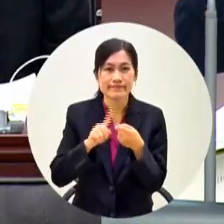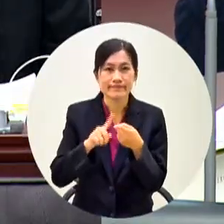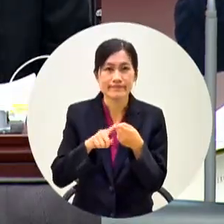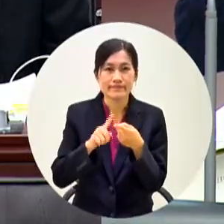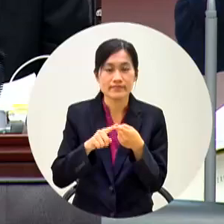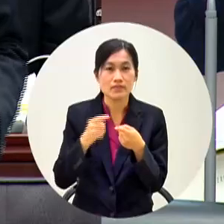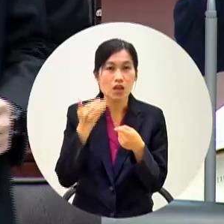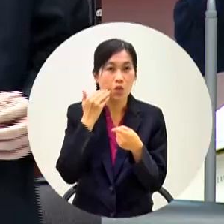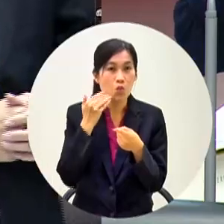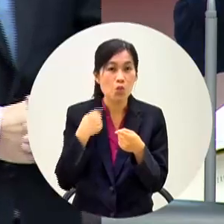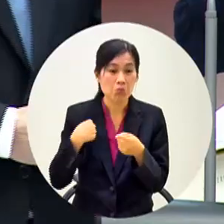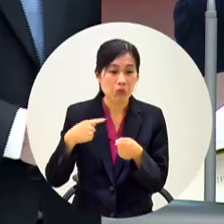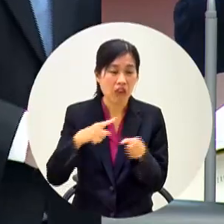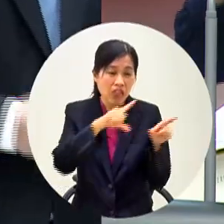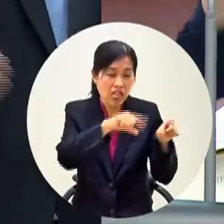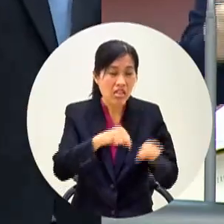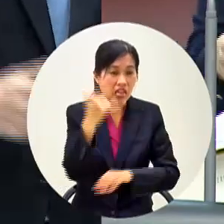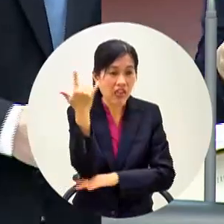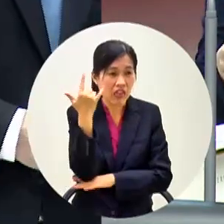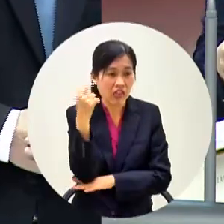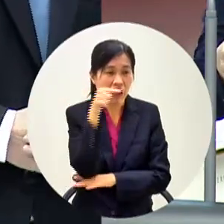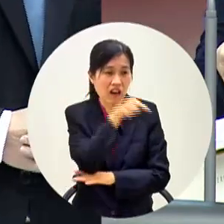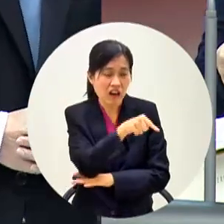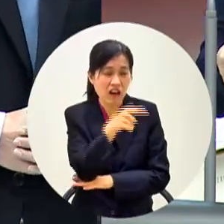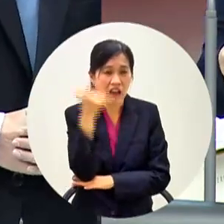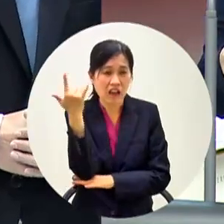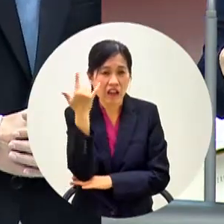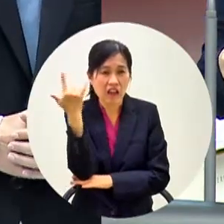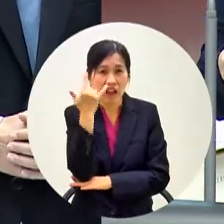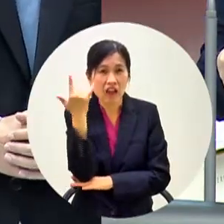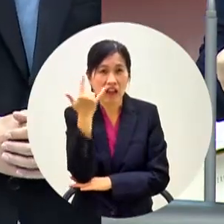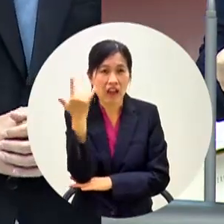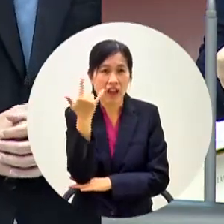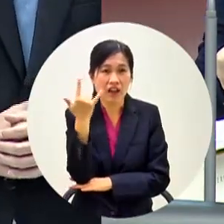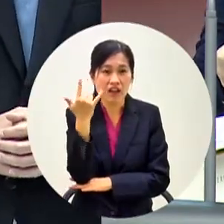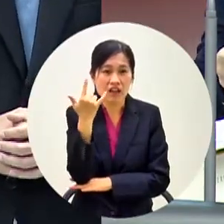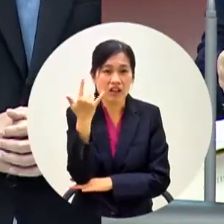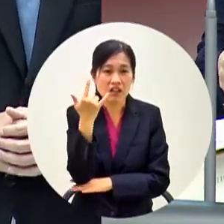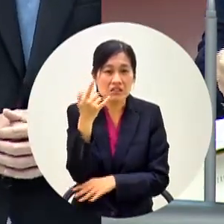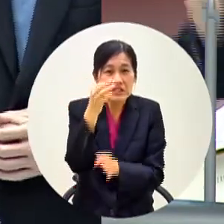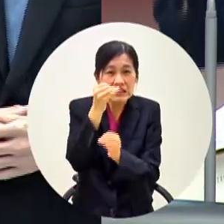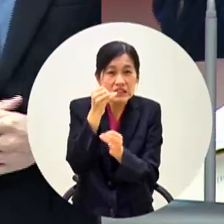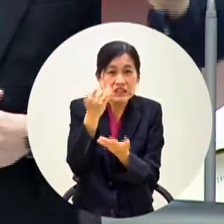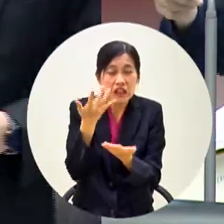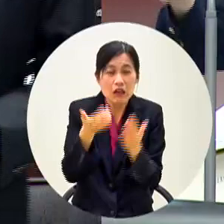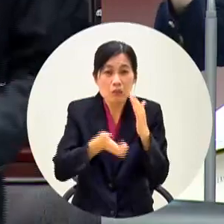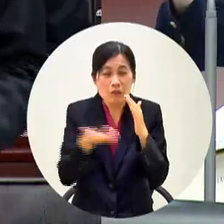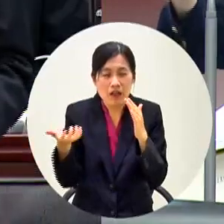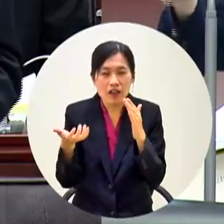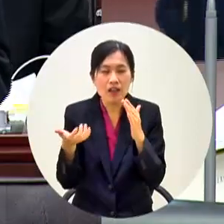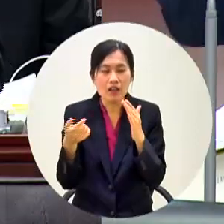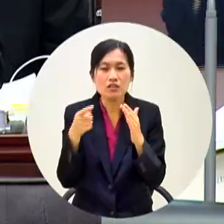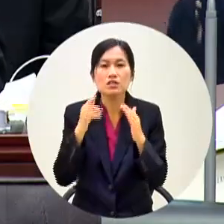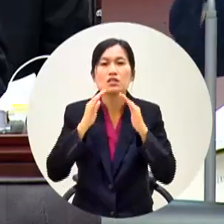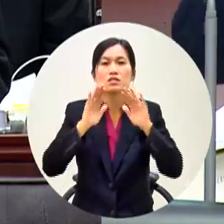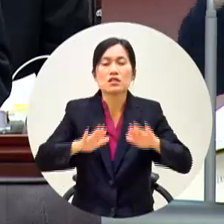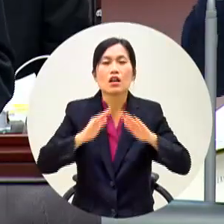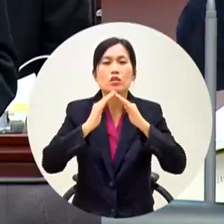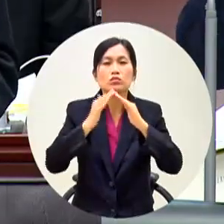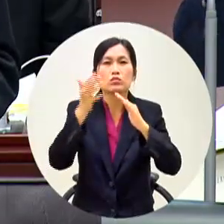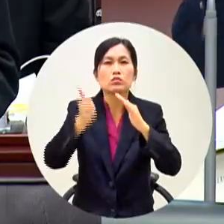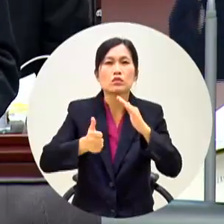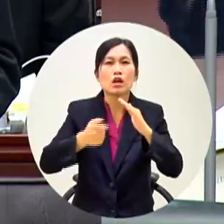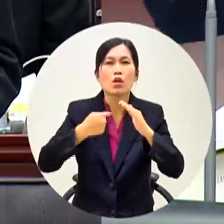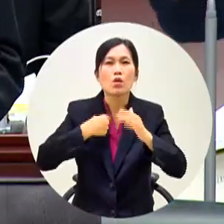跟着新材料循环经济园区，那真的我们不知道等到何年何时。那所以今天市长在这边承诺，我也必